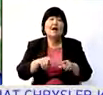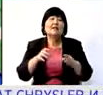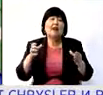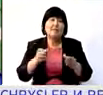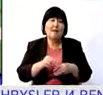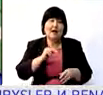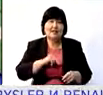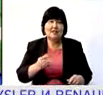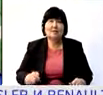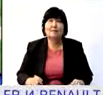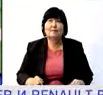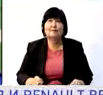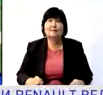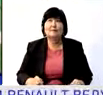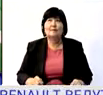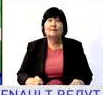компании.